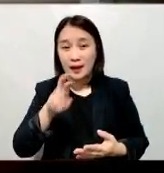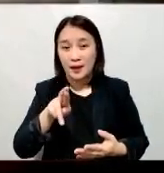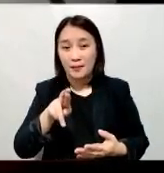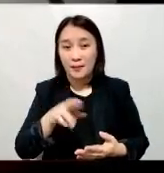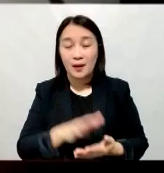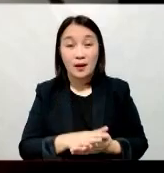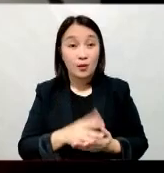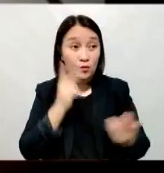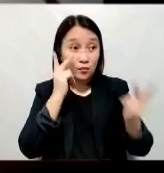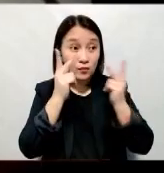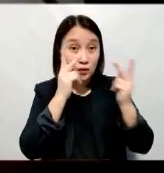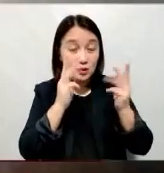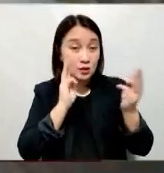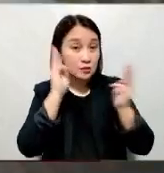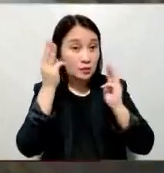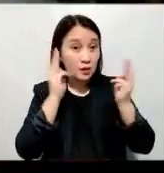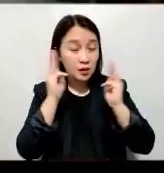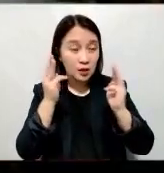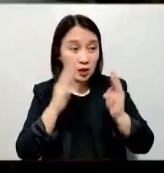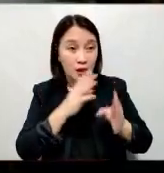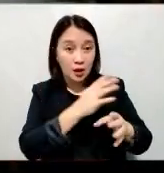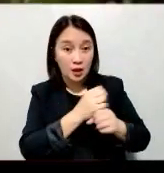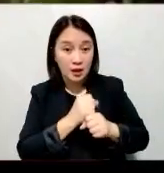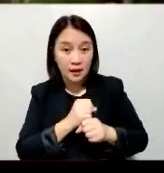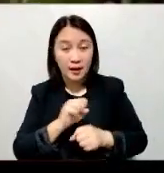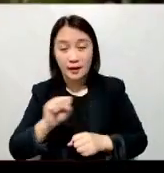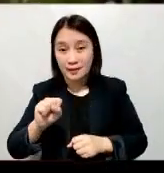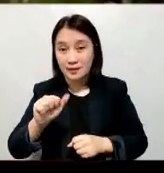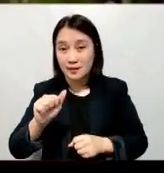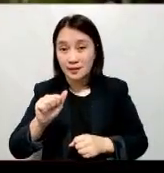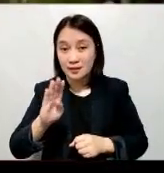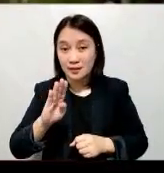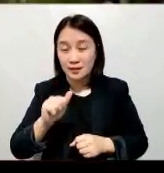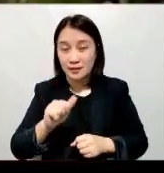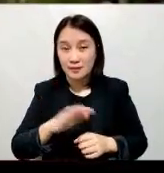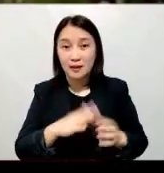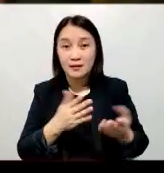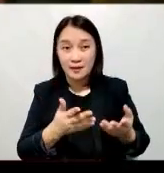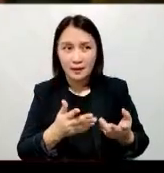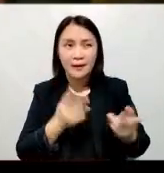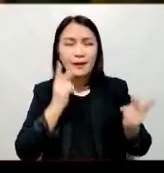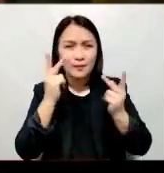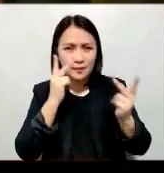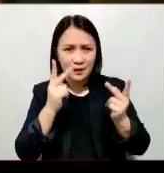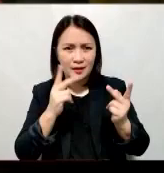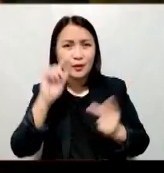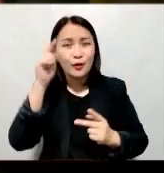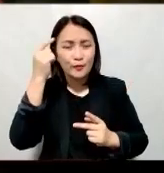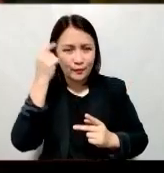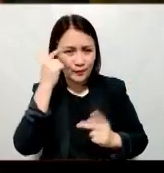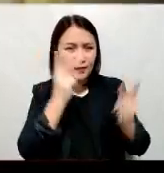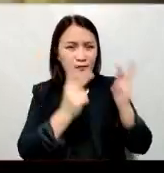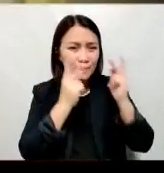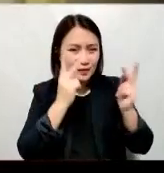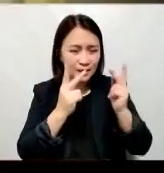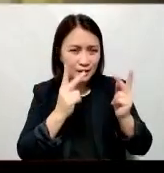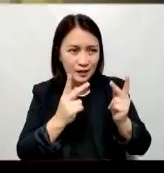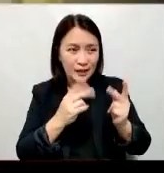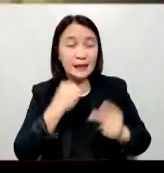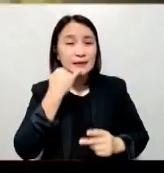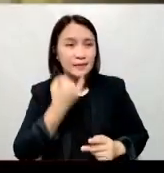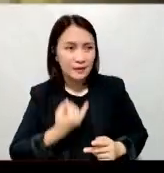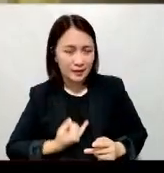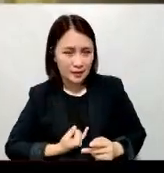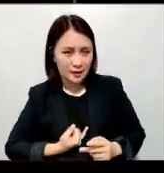para bawiin ang Sabah. Ito po ay isang official na state visit base na rin sa imbitasyon ng Hari ng Malaysia na si King Al